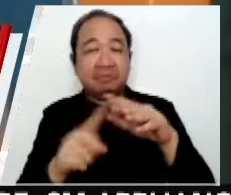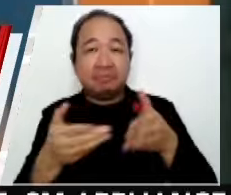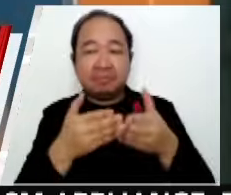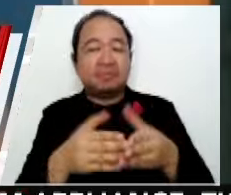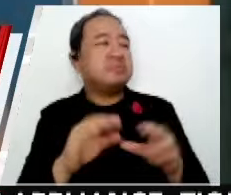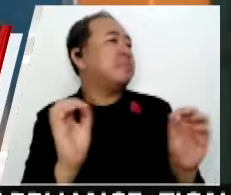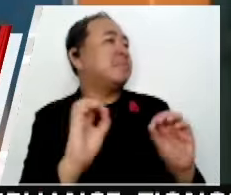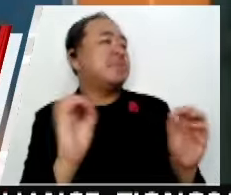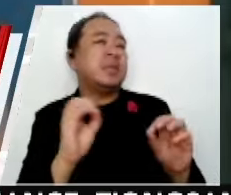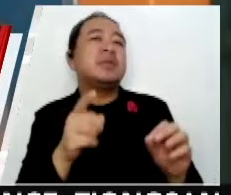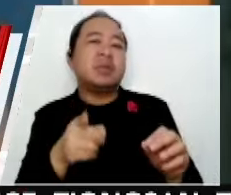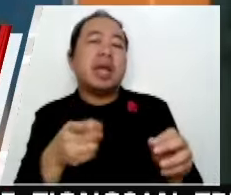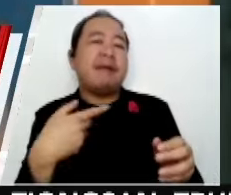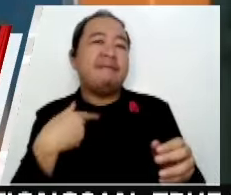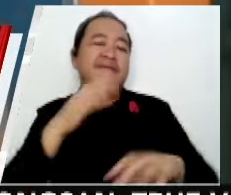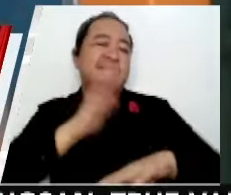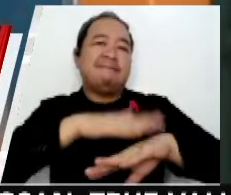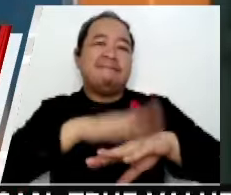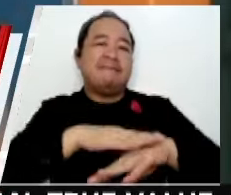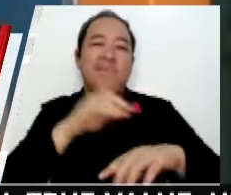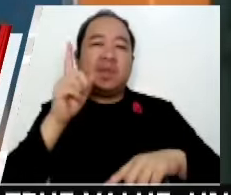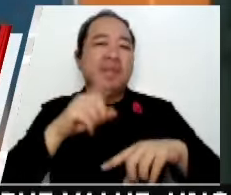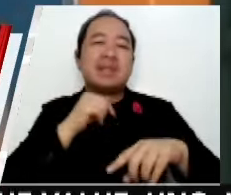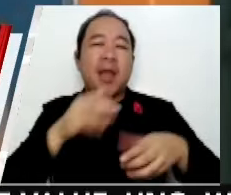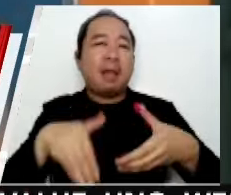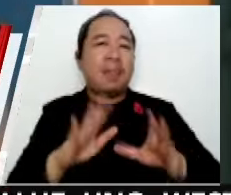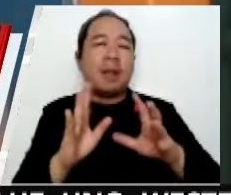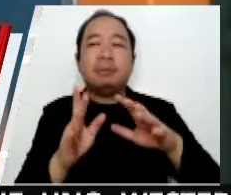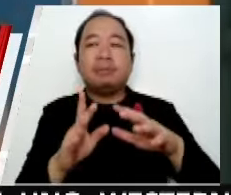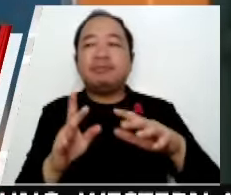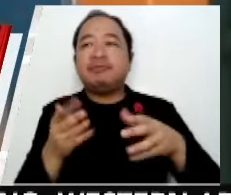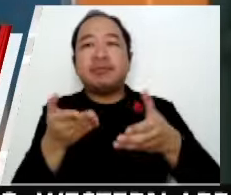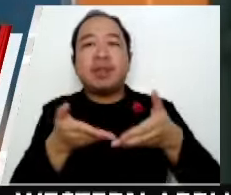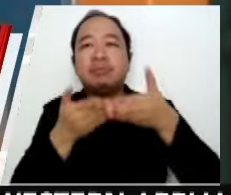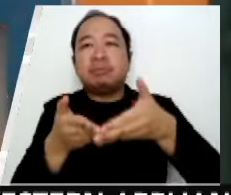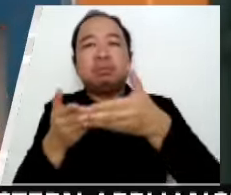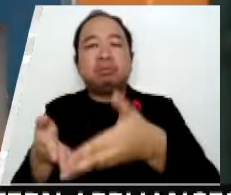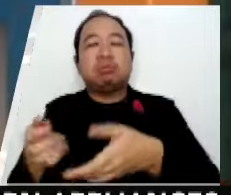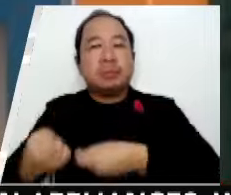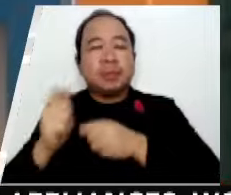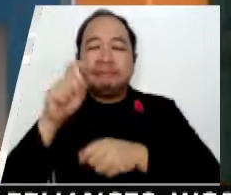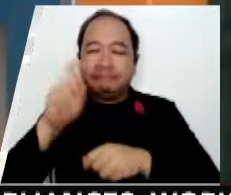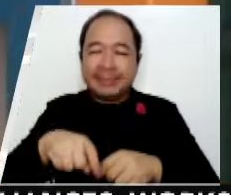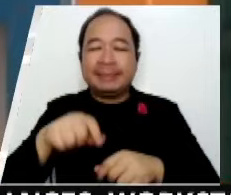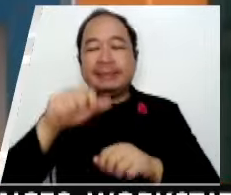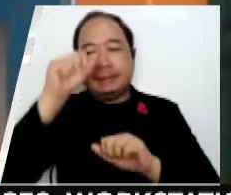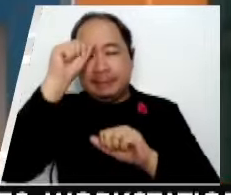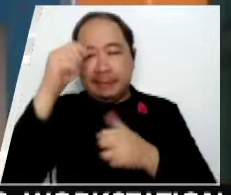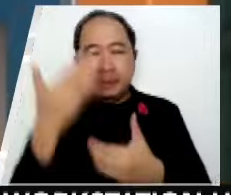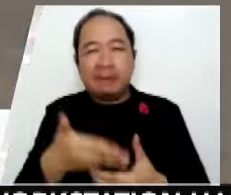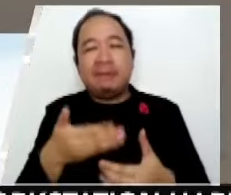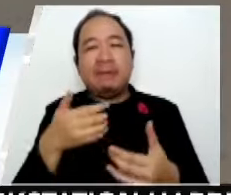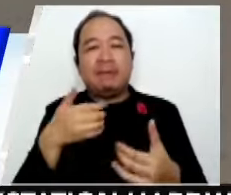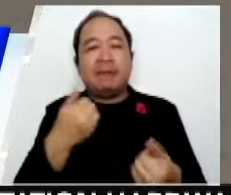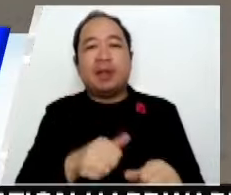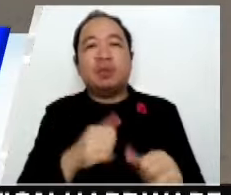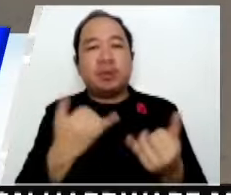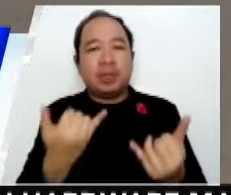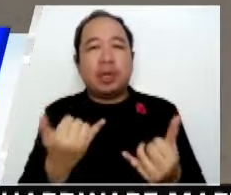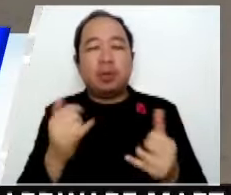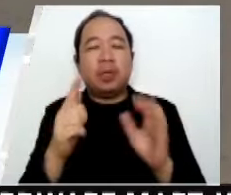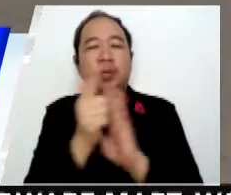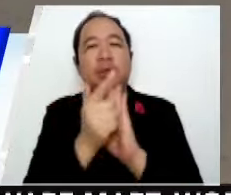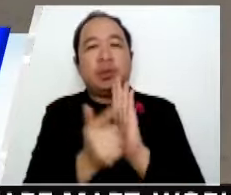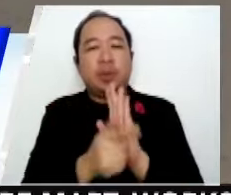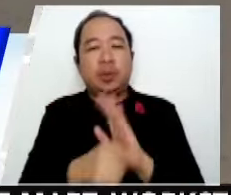Hindi pwedeng may pumalaot yan ma'am kasi... Okay. Kailangan nilang sumunod sa atin, sa ini-implement natin na batas. Sa